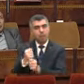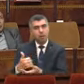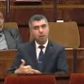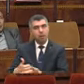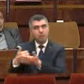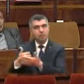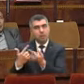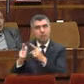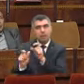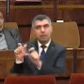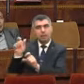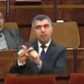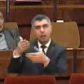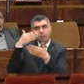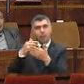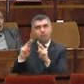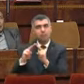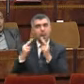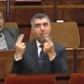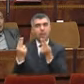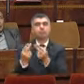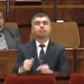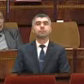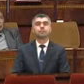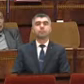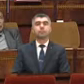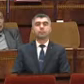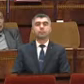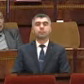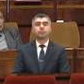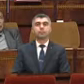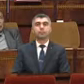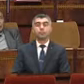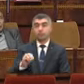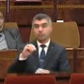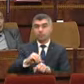خدمه للمواطنين المغاربه العالم. فيما يتعلق